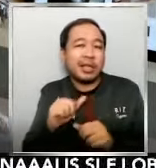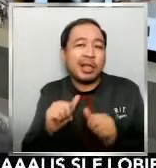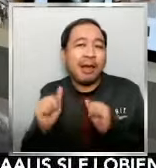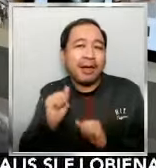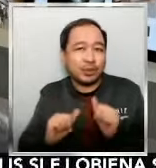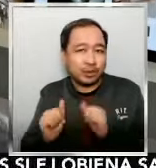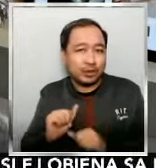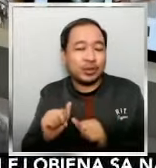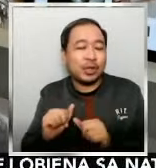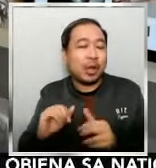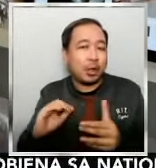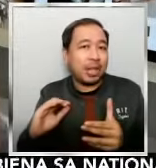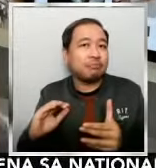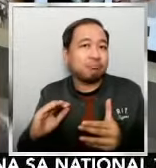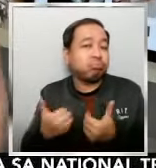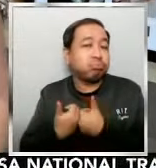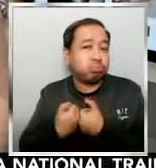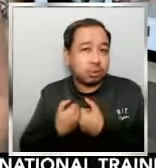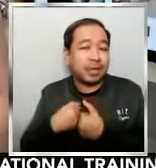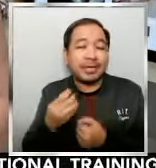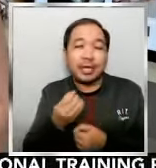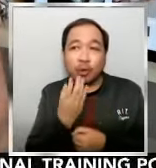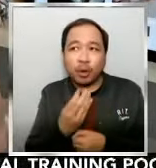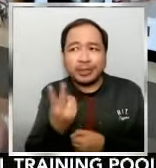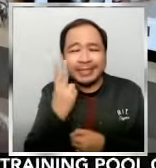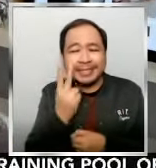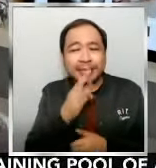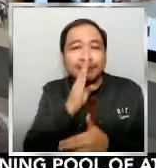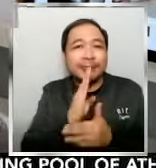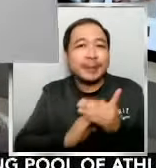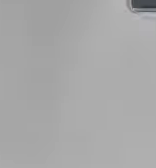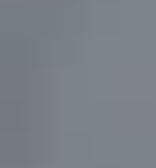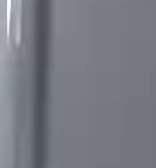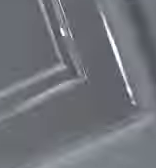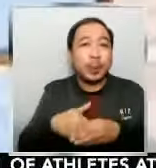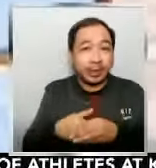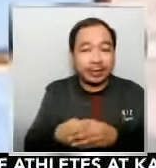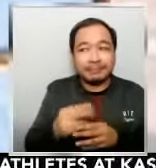kanilang simple yet intimate wedding silipin sa chika ni Nelson Canlas.